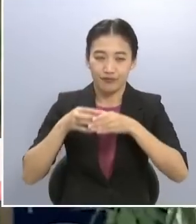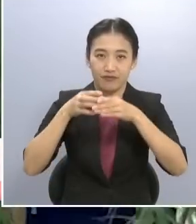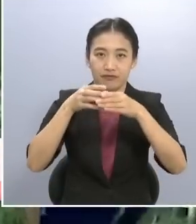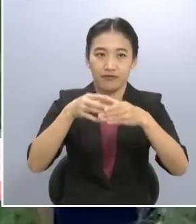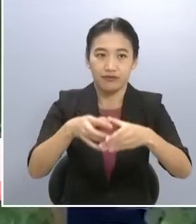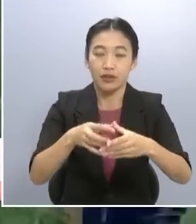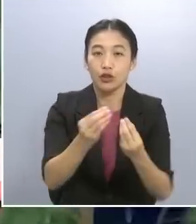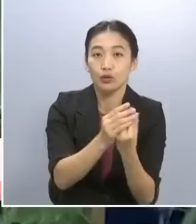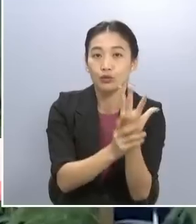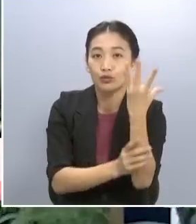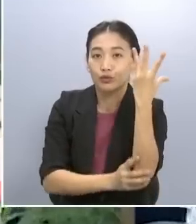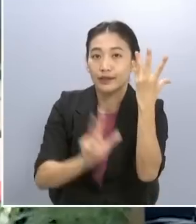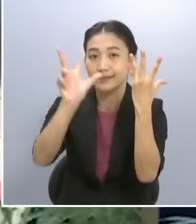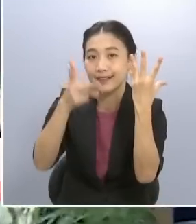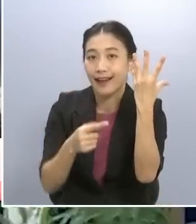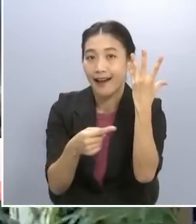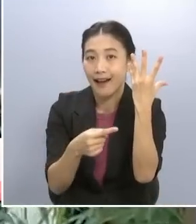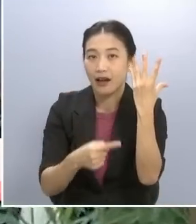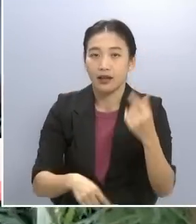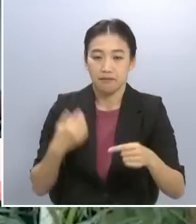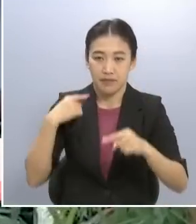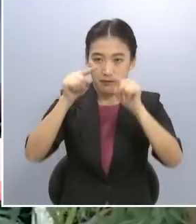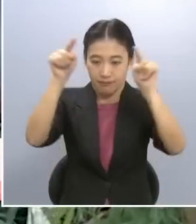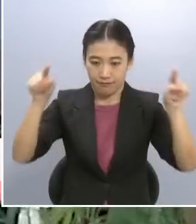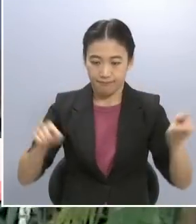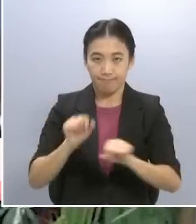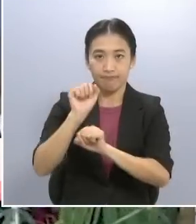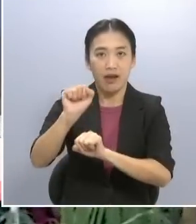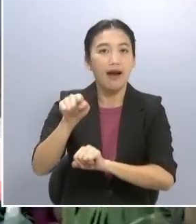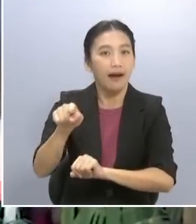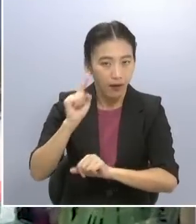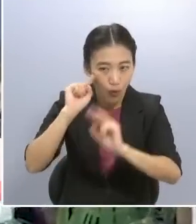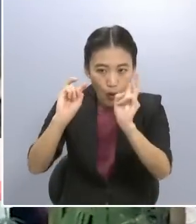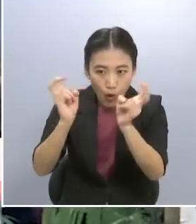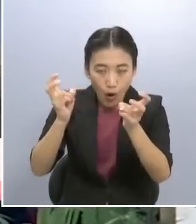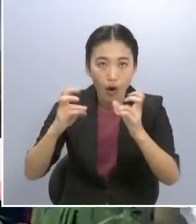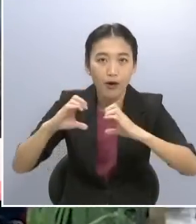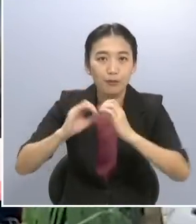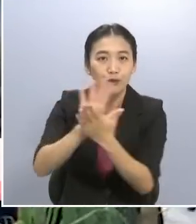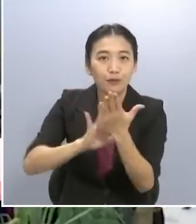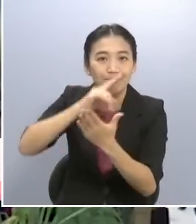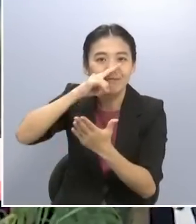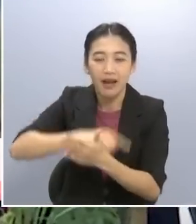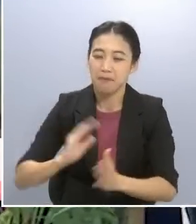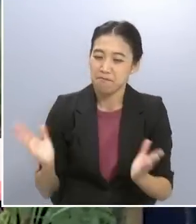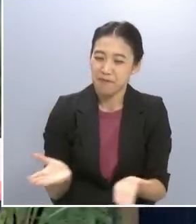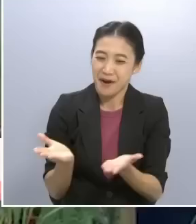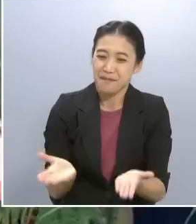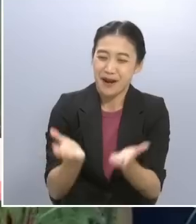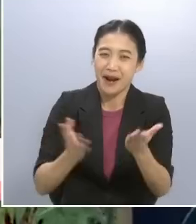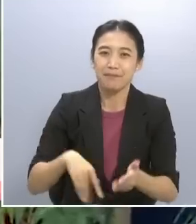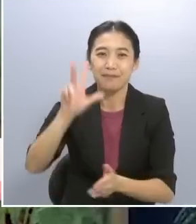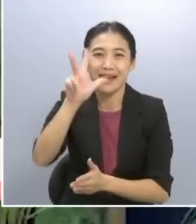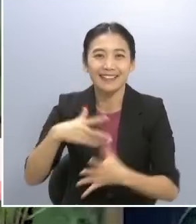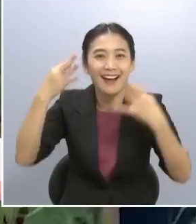หัวข้อที่ต่อต้านกัญชาเพราะภูมิใจไทยเร่งรีบผลักดันเสรีกัญชาทั้งที่ยังไม่พร้อมพอก